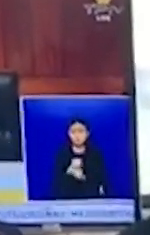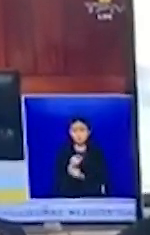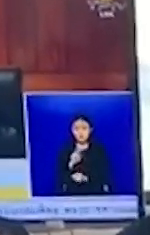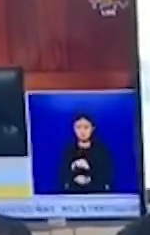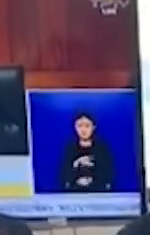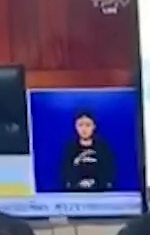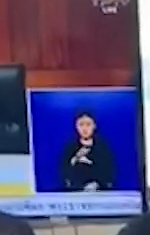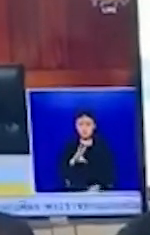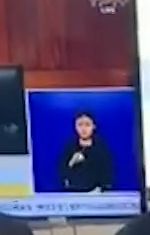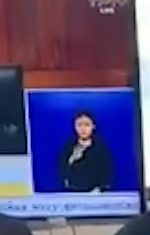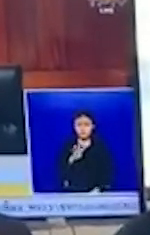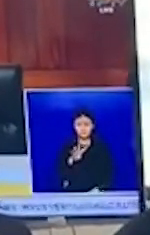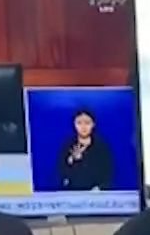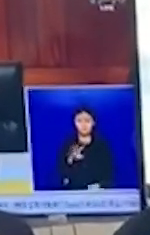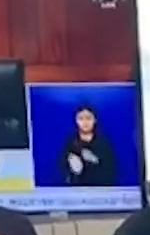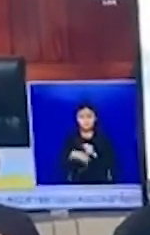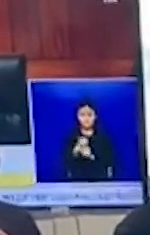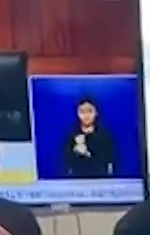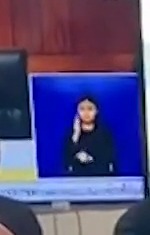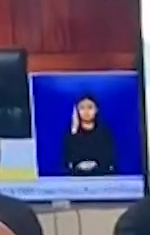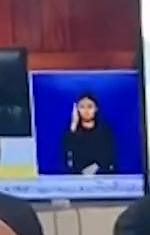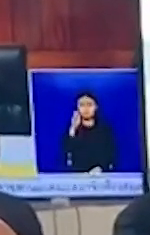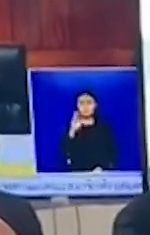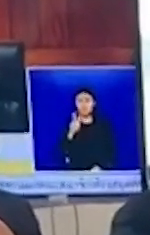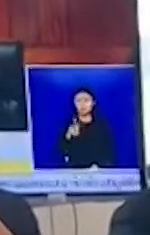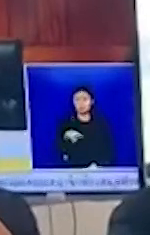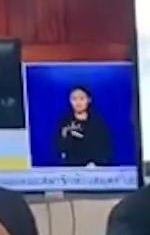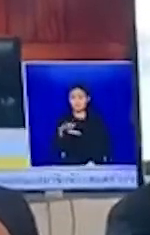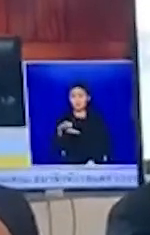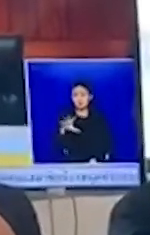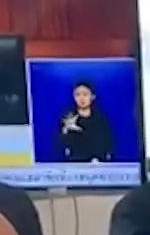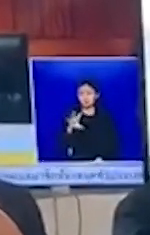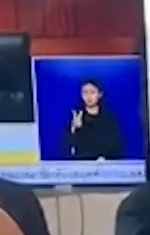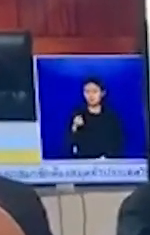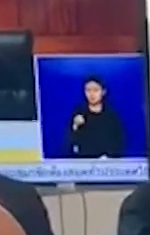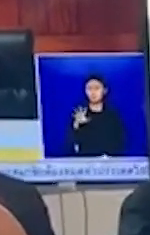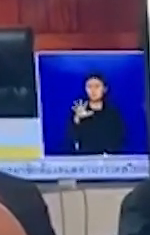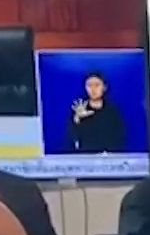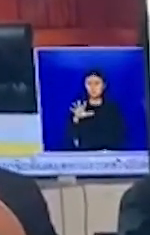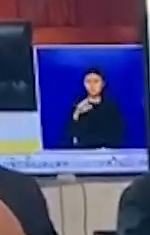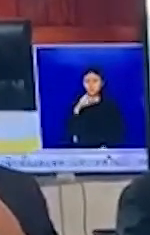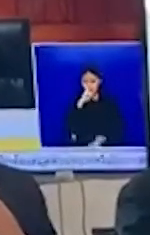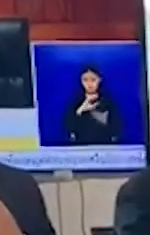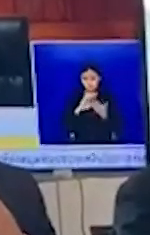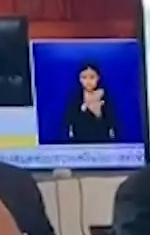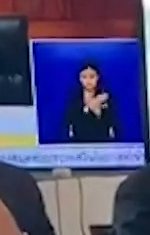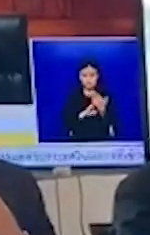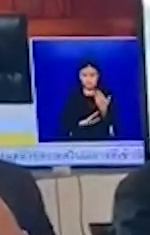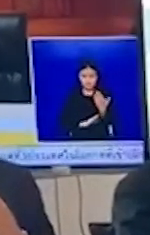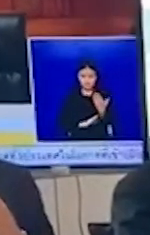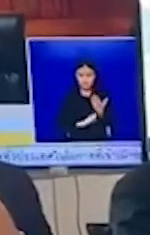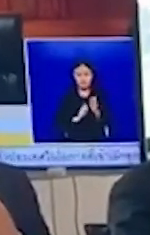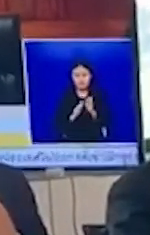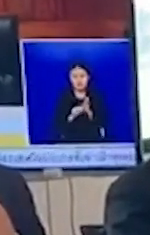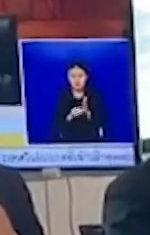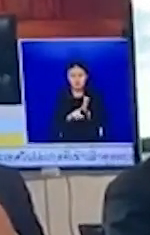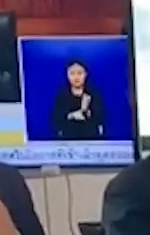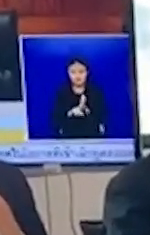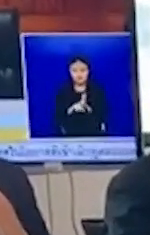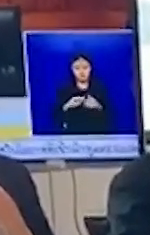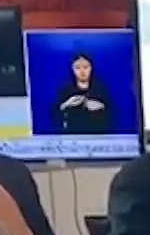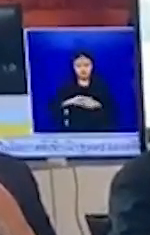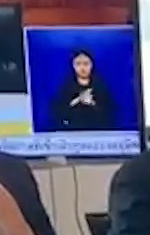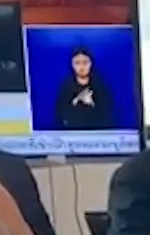ไม่ฟังเสียงประธานสภาที่เตือนนะคะยืนยันว่ายัตติซักฟอกถูกต้องตามข้อบังคับแล้วจะไม่ปรับแก้แม้แต่คำเดียวค่ะ